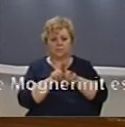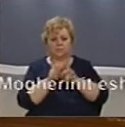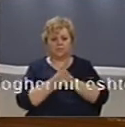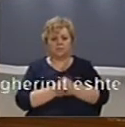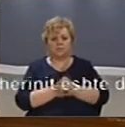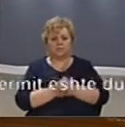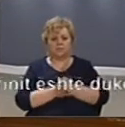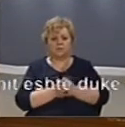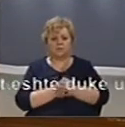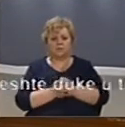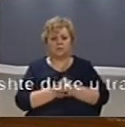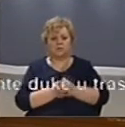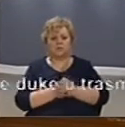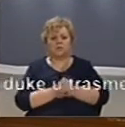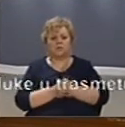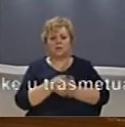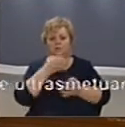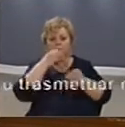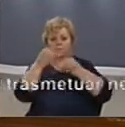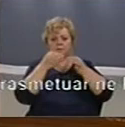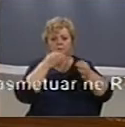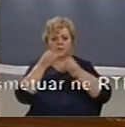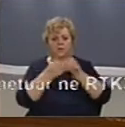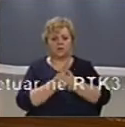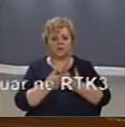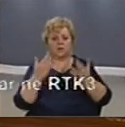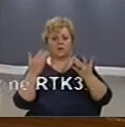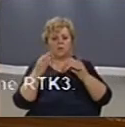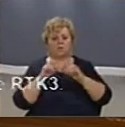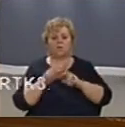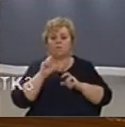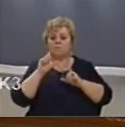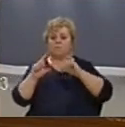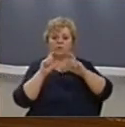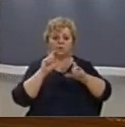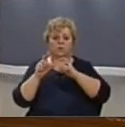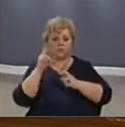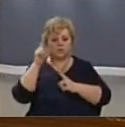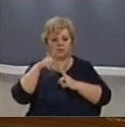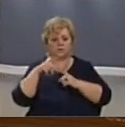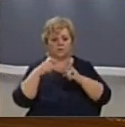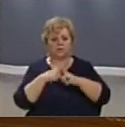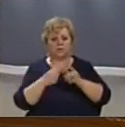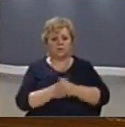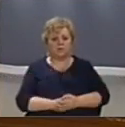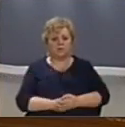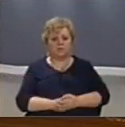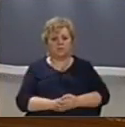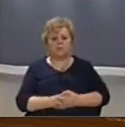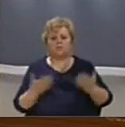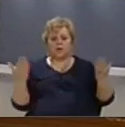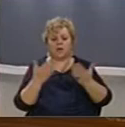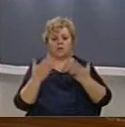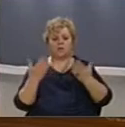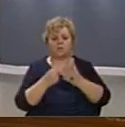të drejt të ngrejmë disa pyetje. Sa janë borxhet momentale të RTK-s? Si linden këto